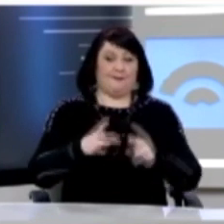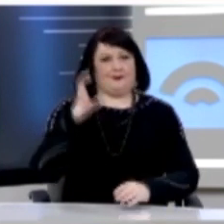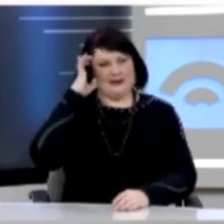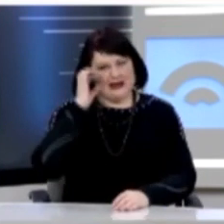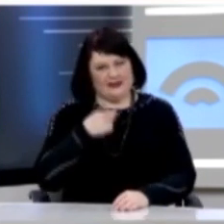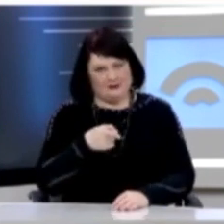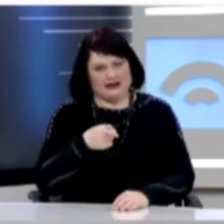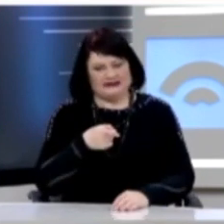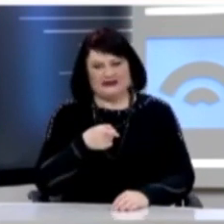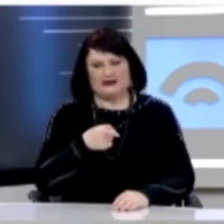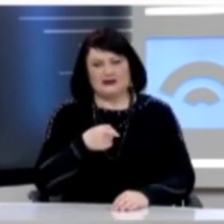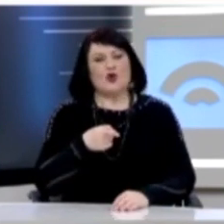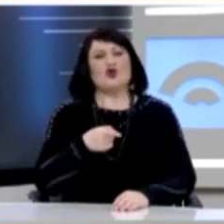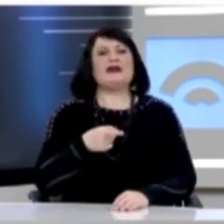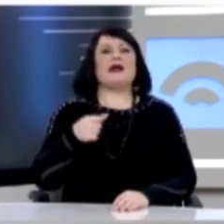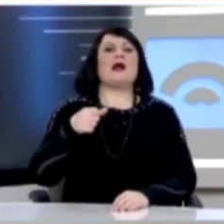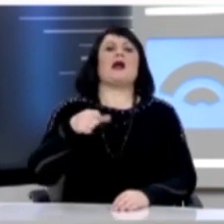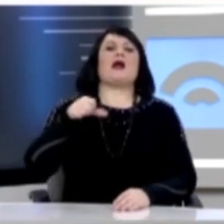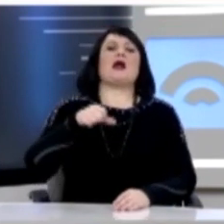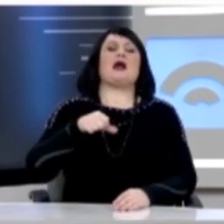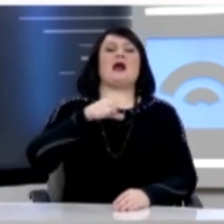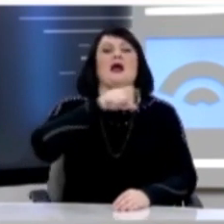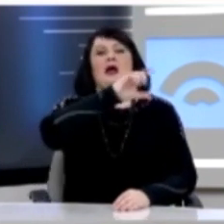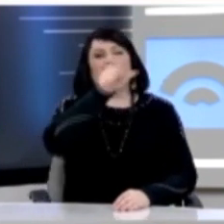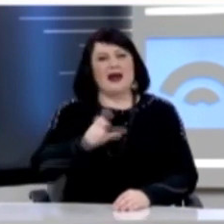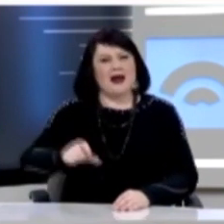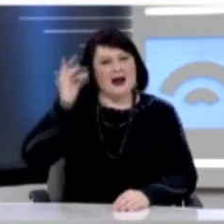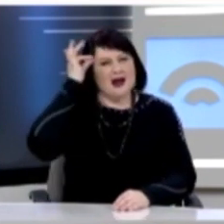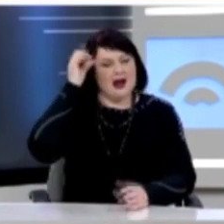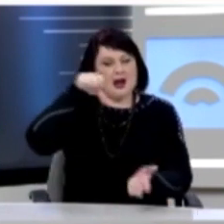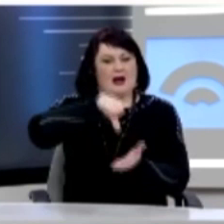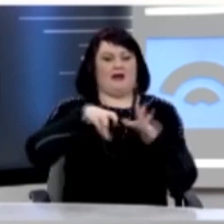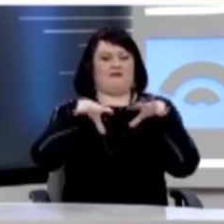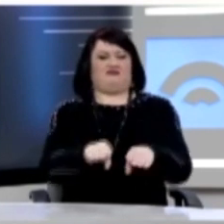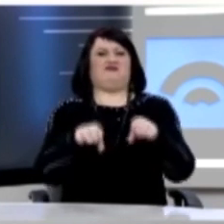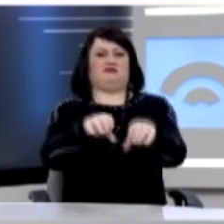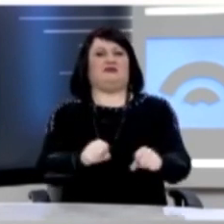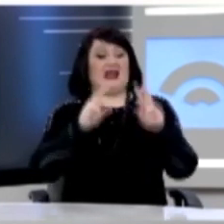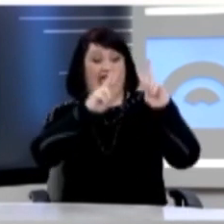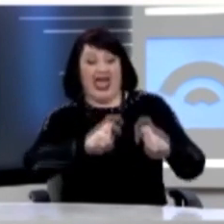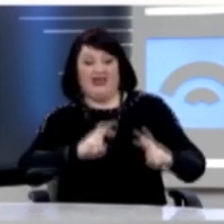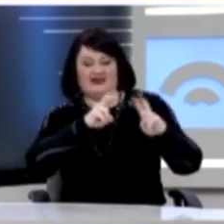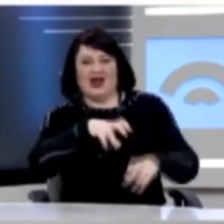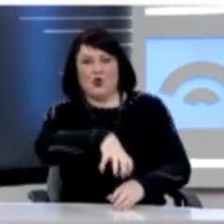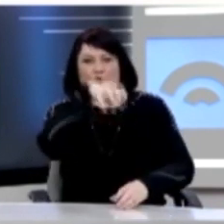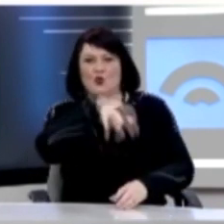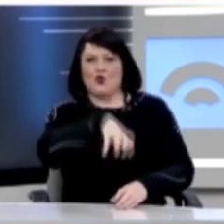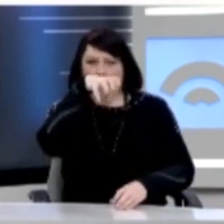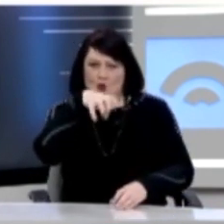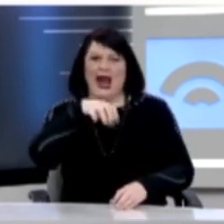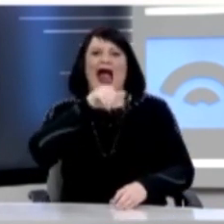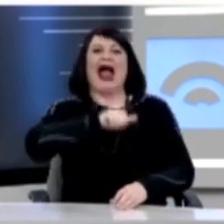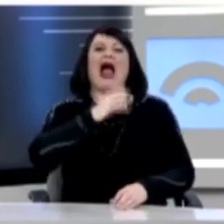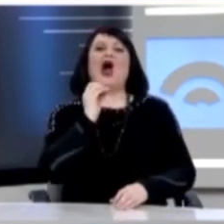Θυμίζουμε ότι τα μονοπόλια Γαλλίας και Ιταλίας διατηρούν δικαιώματα έρευνας και εξόρυξης στην Κυπριακή